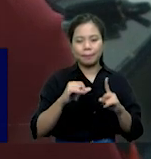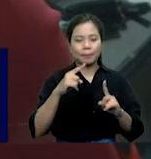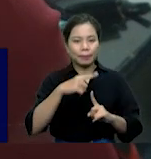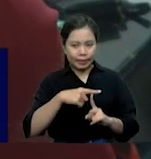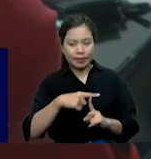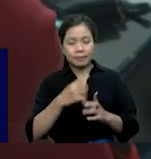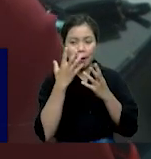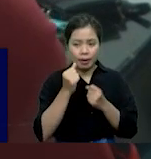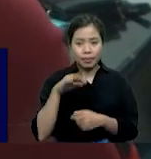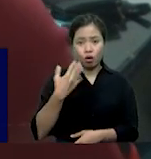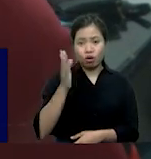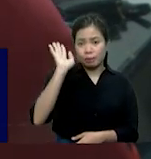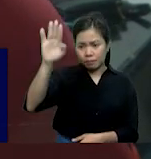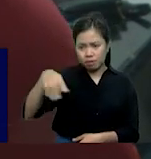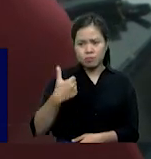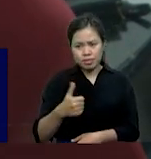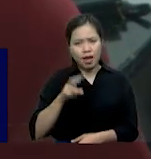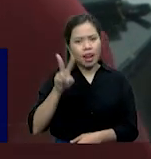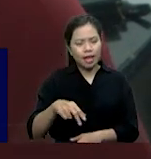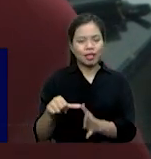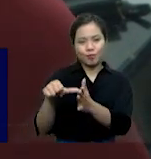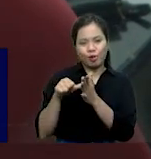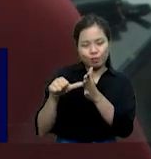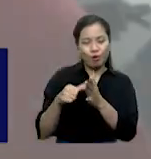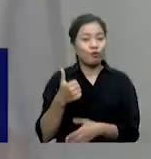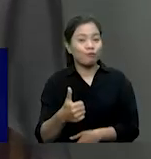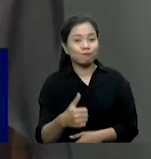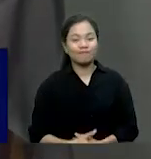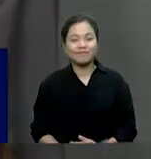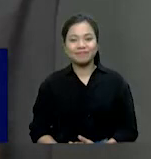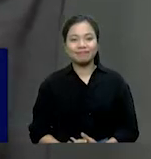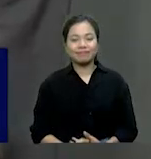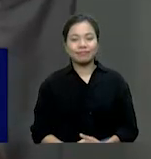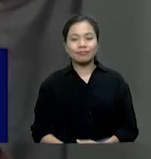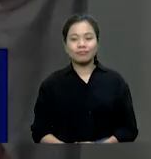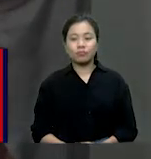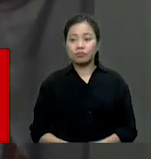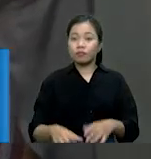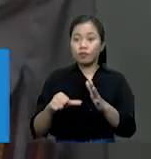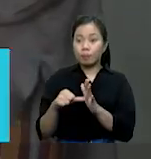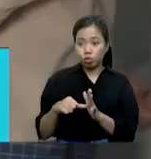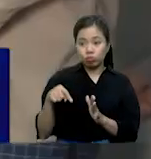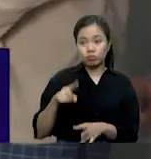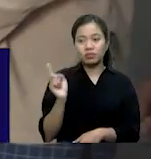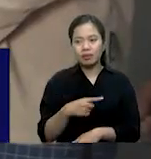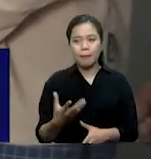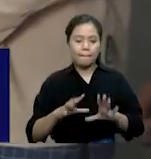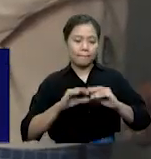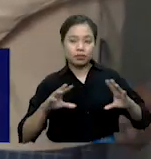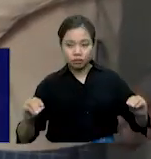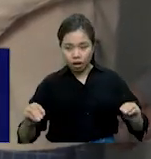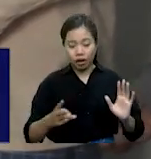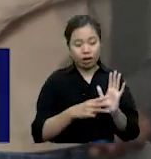Mudah-mudahan tahun depan bisa ada lagi. Terima kasih. Bantuan ini berasal dari karyawan MNC Group yang disalurkan